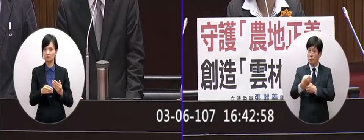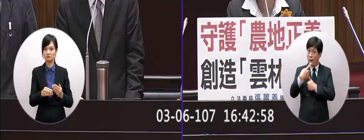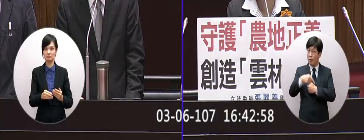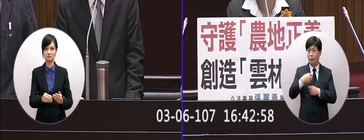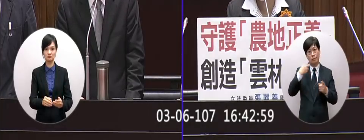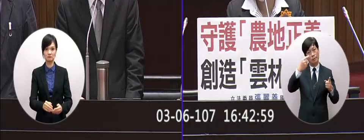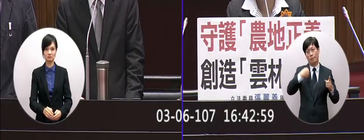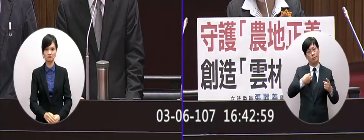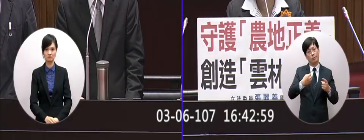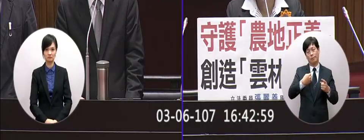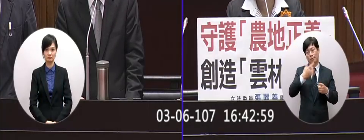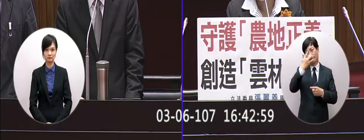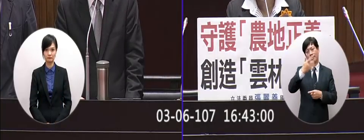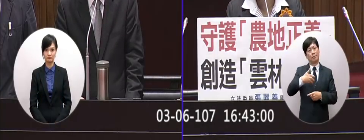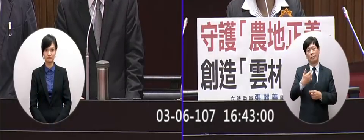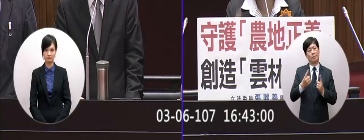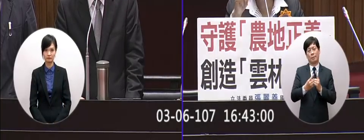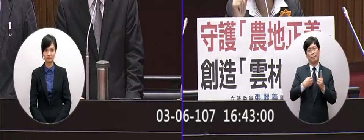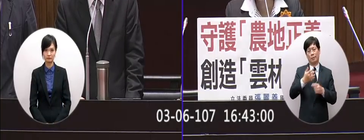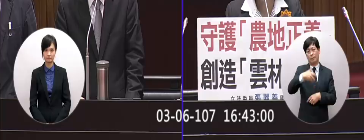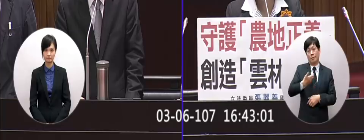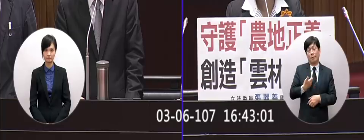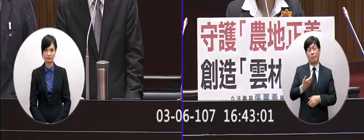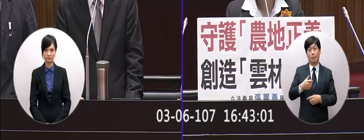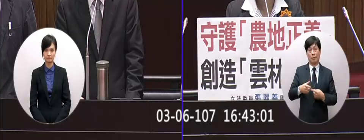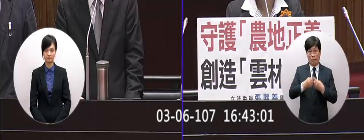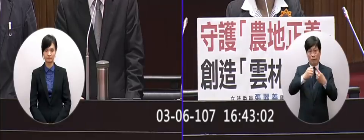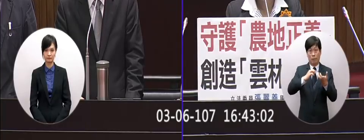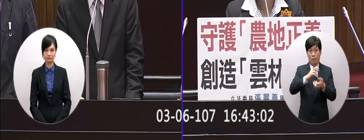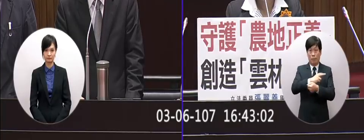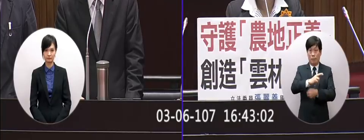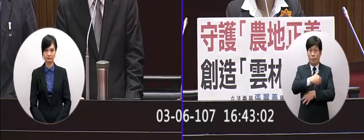我就觉得你不了解云林县。第一个，云林县